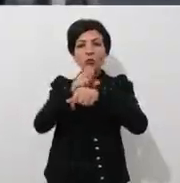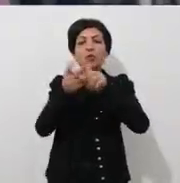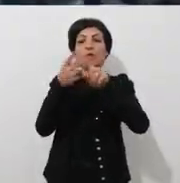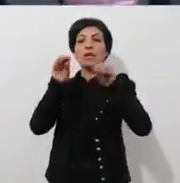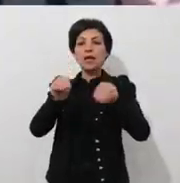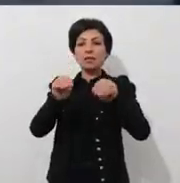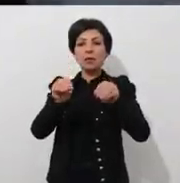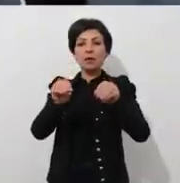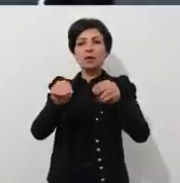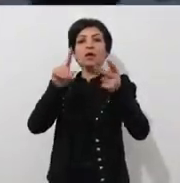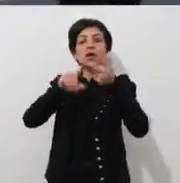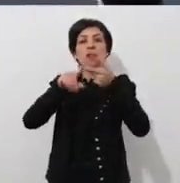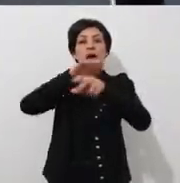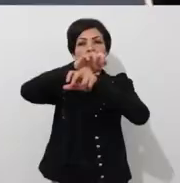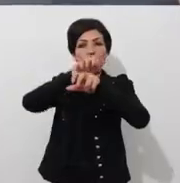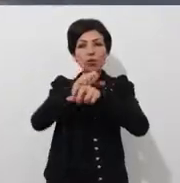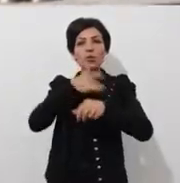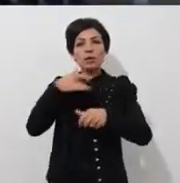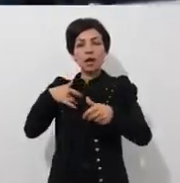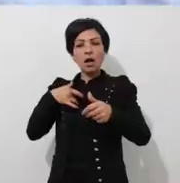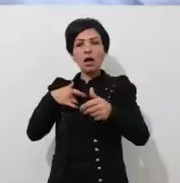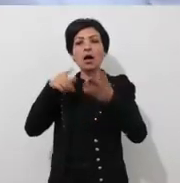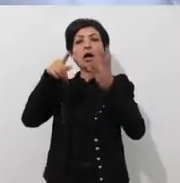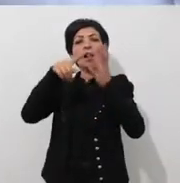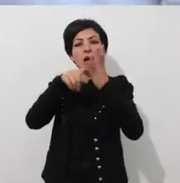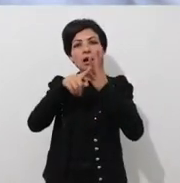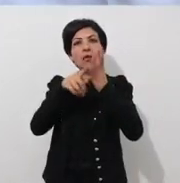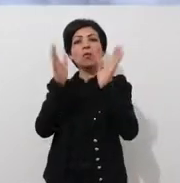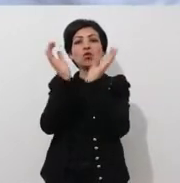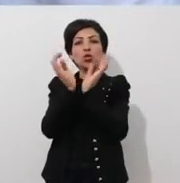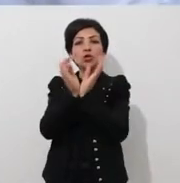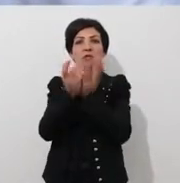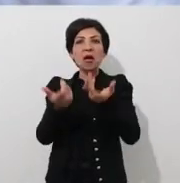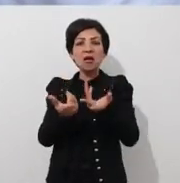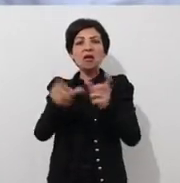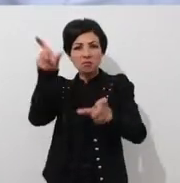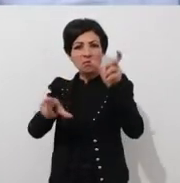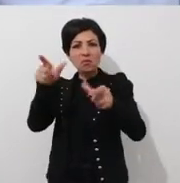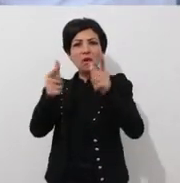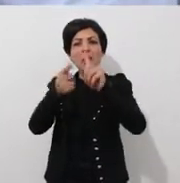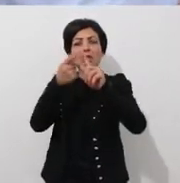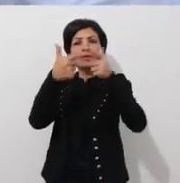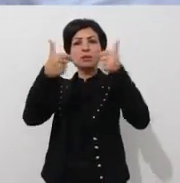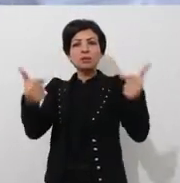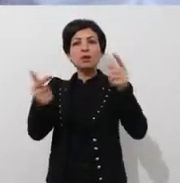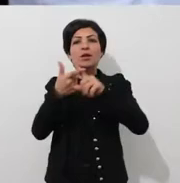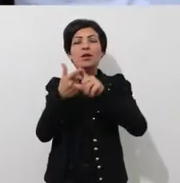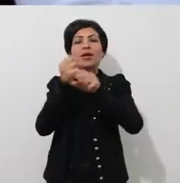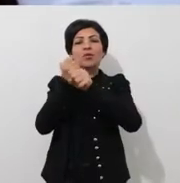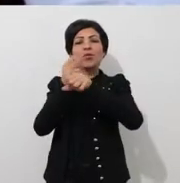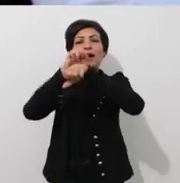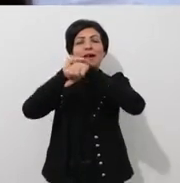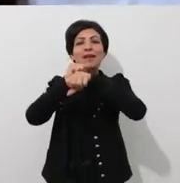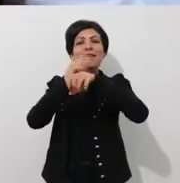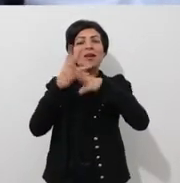للتربية، مندوبية الصحة، الشؤون الاجتماعية، لسبيسياليستك لزيغو العلاج